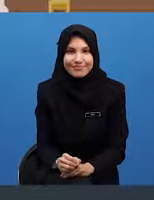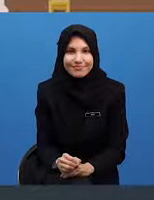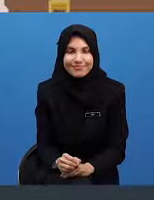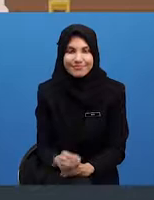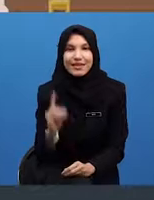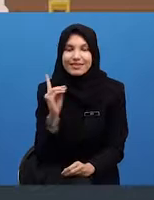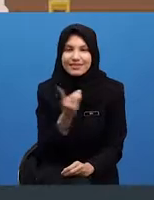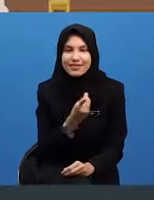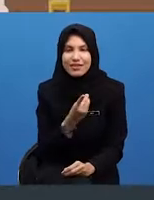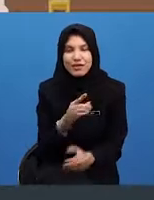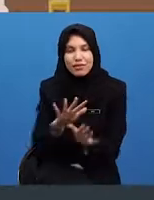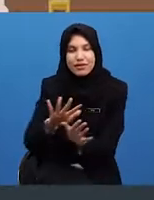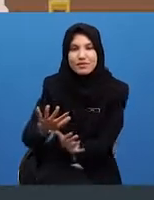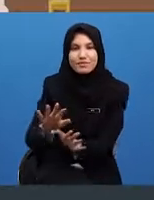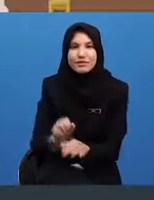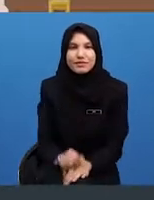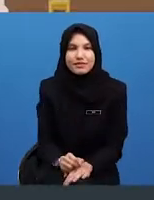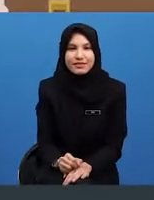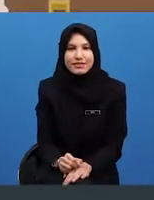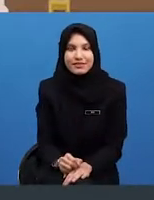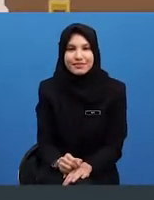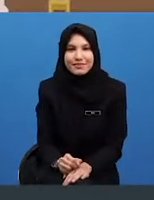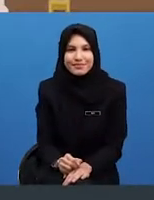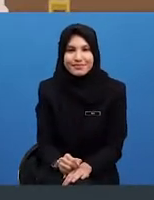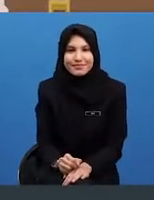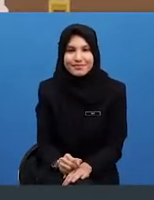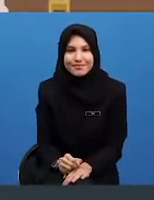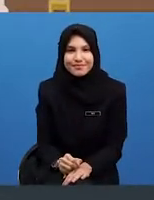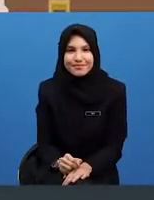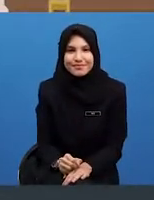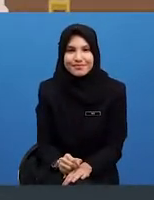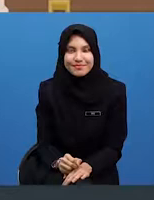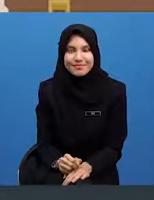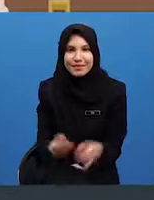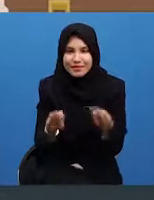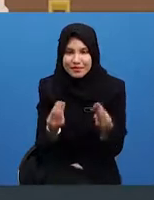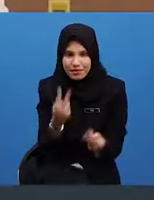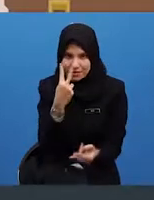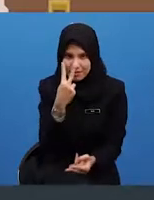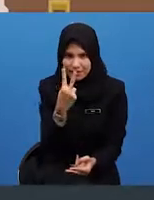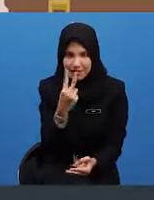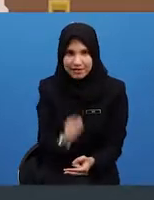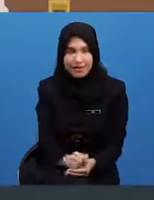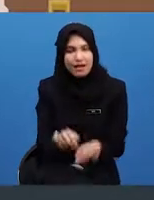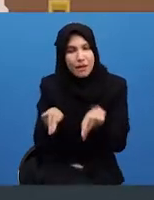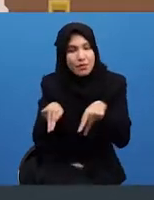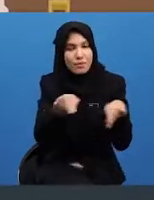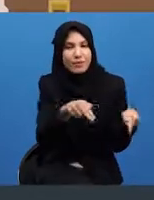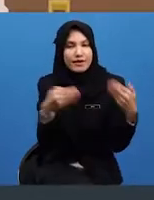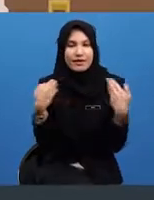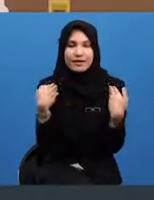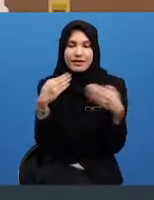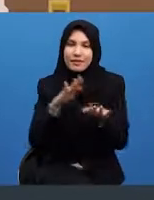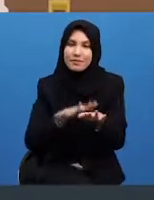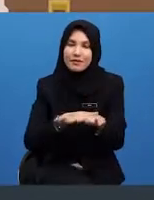Kita akan membiarkan campuran ini untuk seketika. Jom kita perhatikan perubahan yang ada